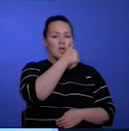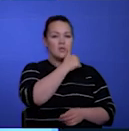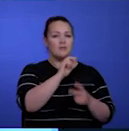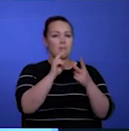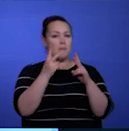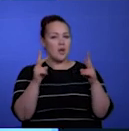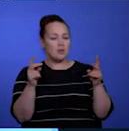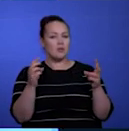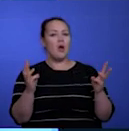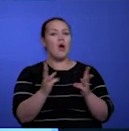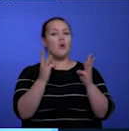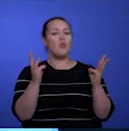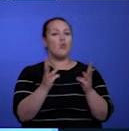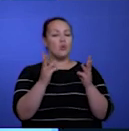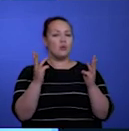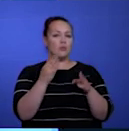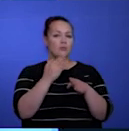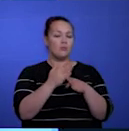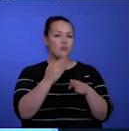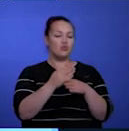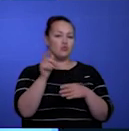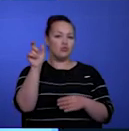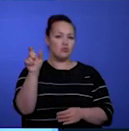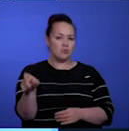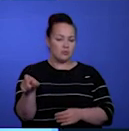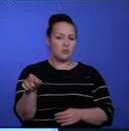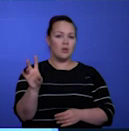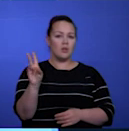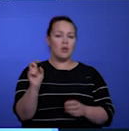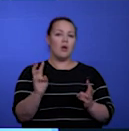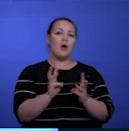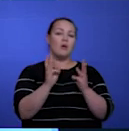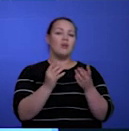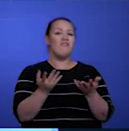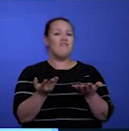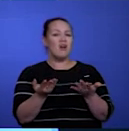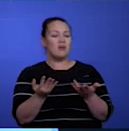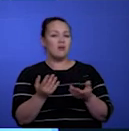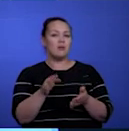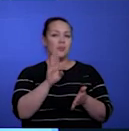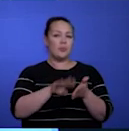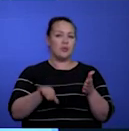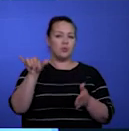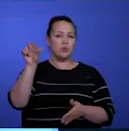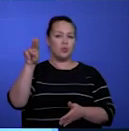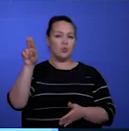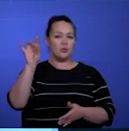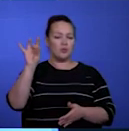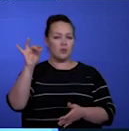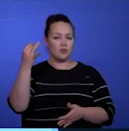огонь стал могучим помощником человека на огне варили безударный гласный а